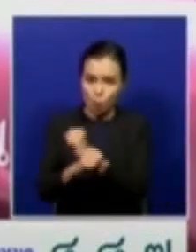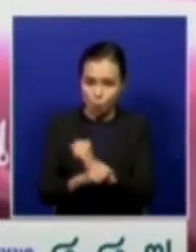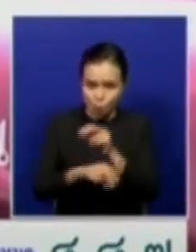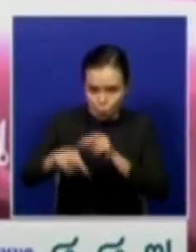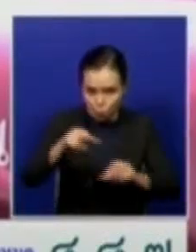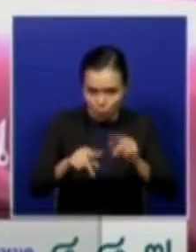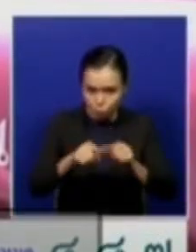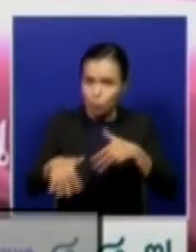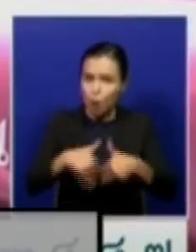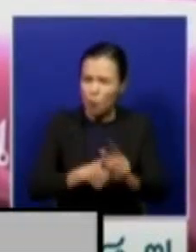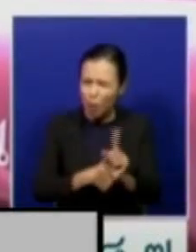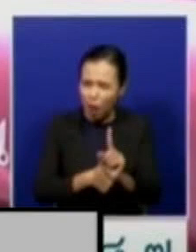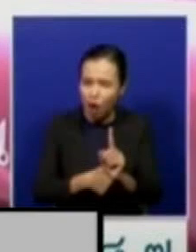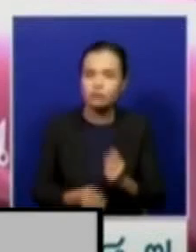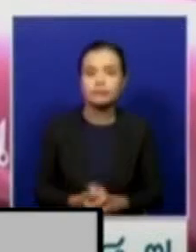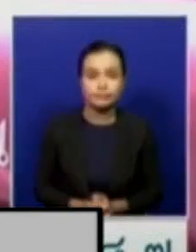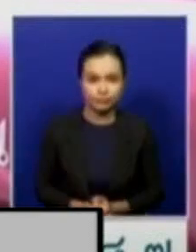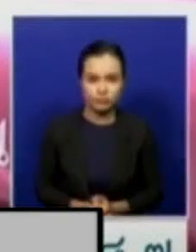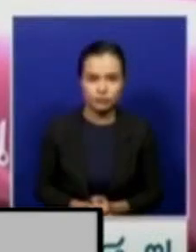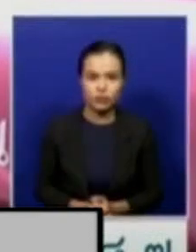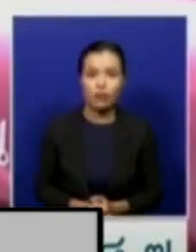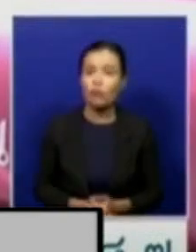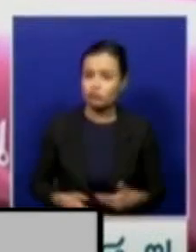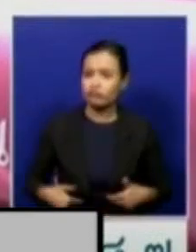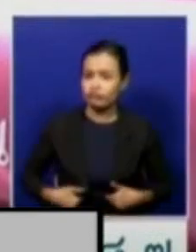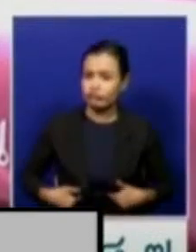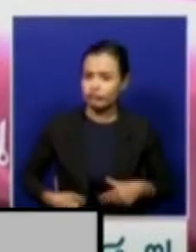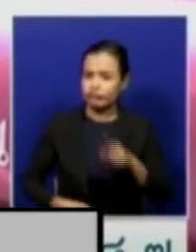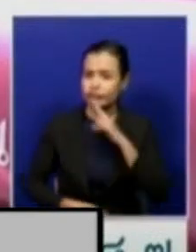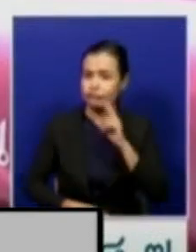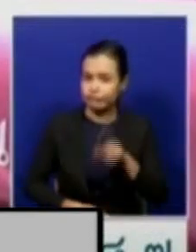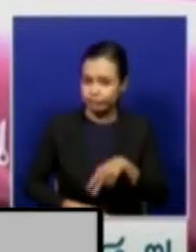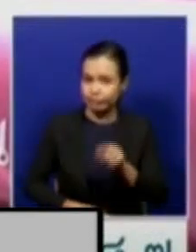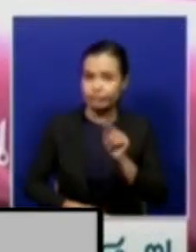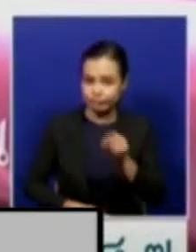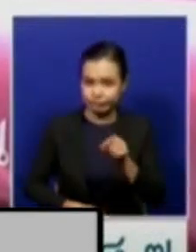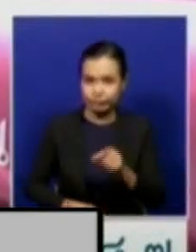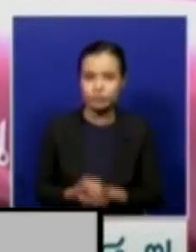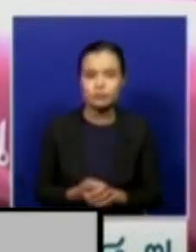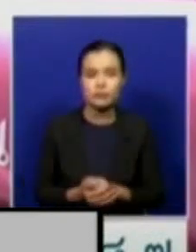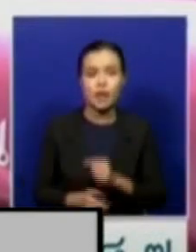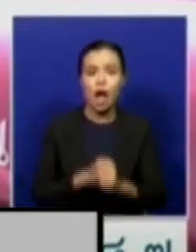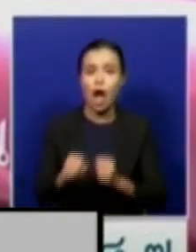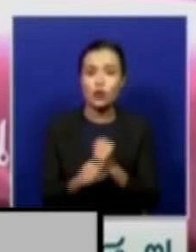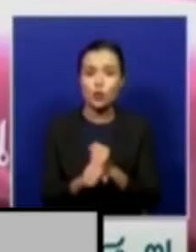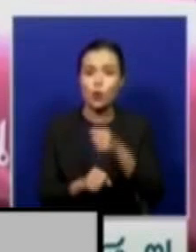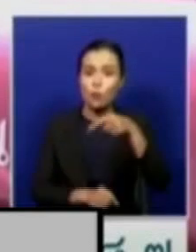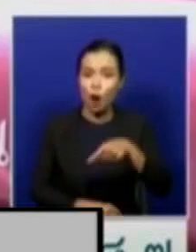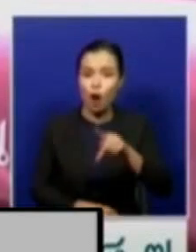ชนและที่ตลกร้ายไปกว่านั้นนะครับผู้ที่ให้ความเห็นว่าควรต่ออายุประกอบฉุกเฉินออก